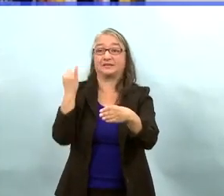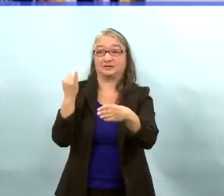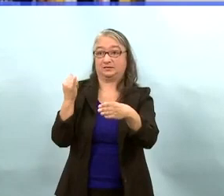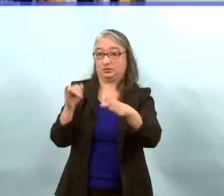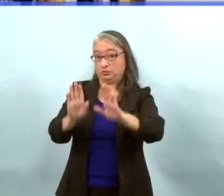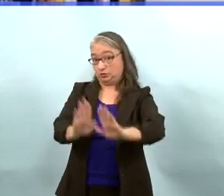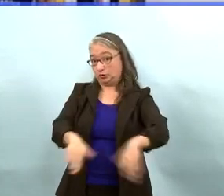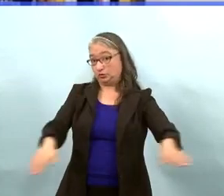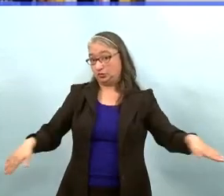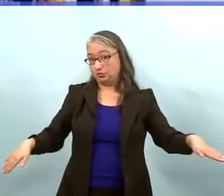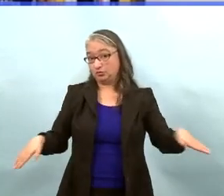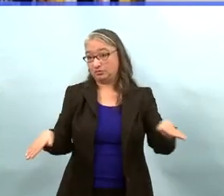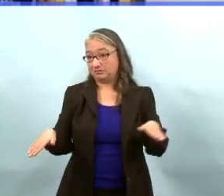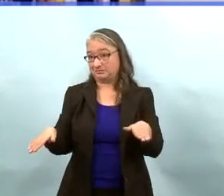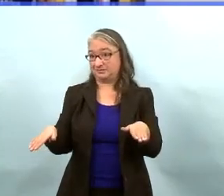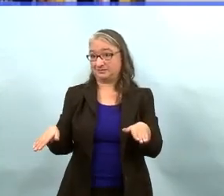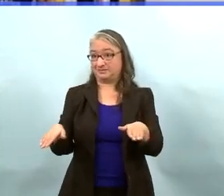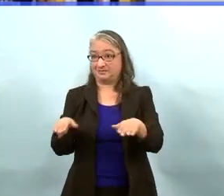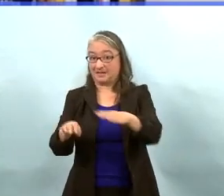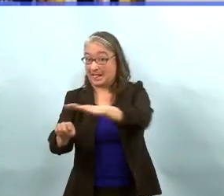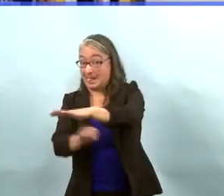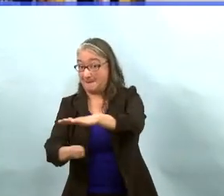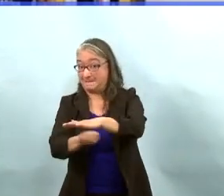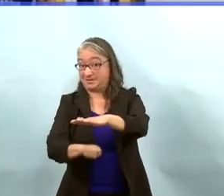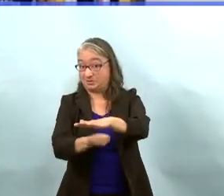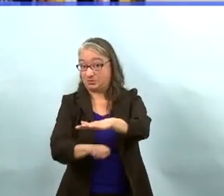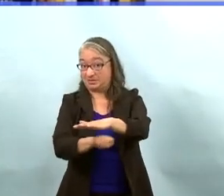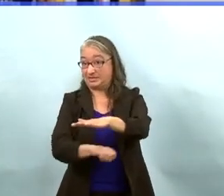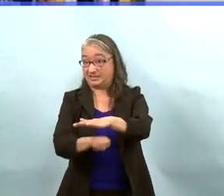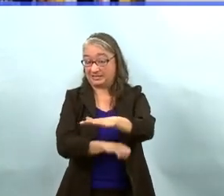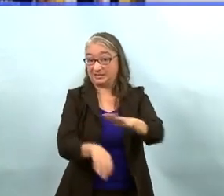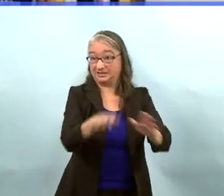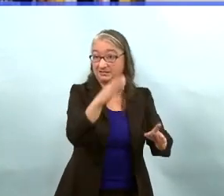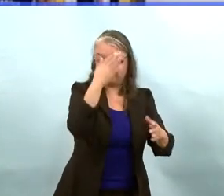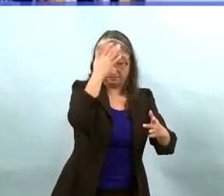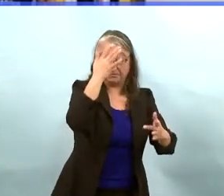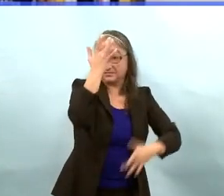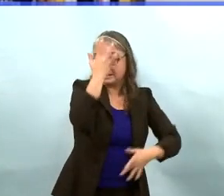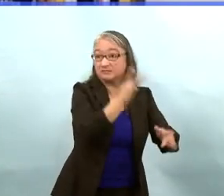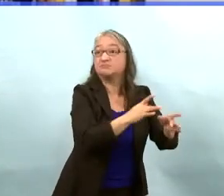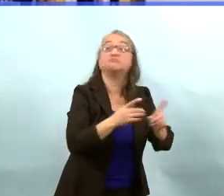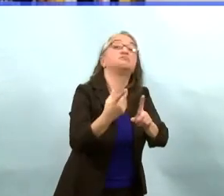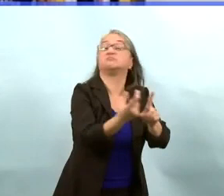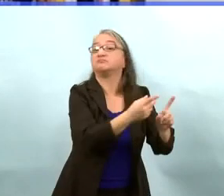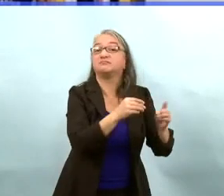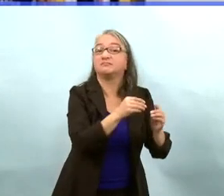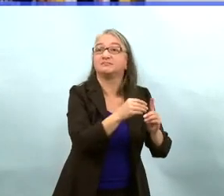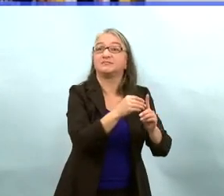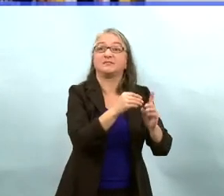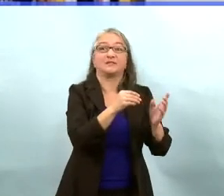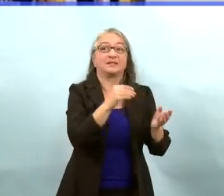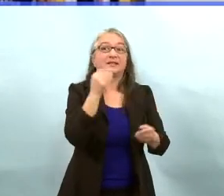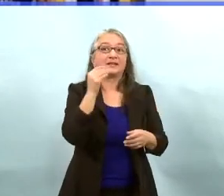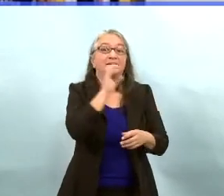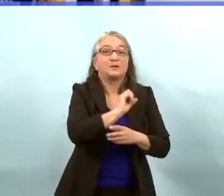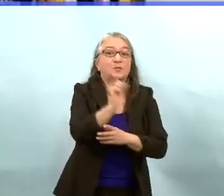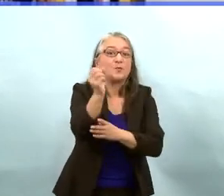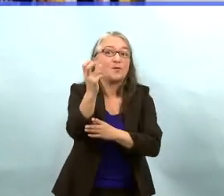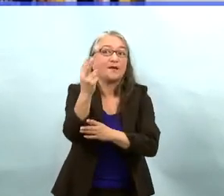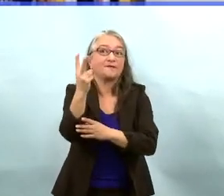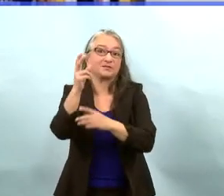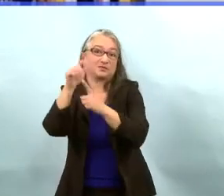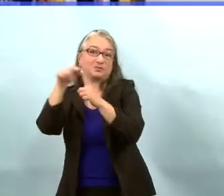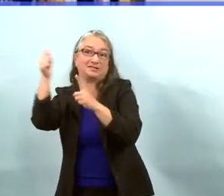écoles élémentaires aux écoles secondaires. Et lorsqu'on voit donc les infections, la transmission dans ces deux types